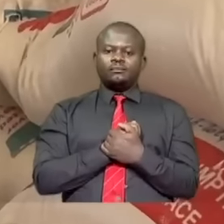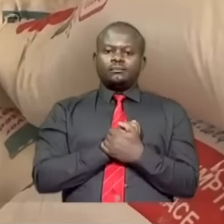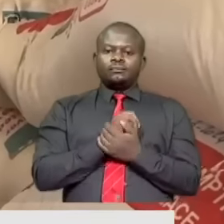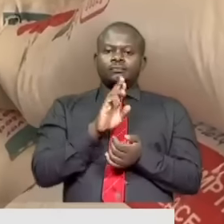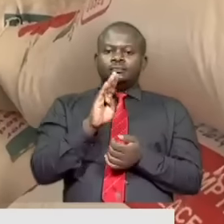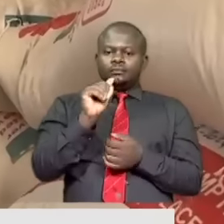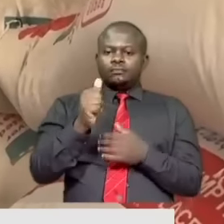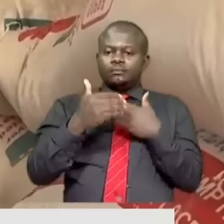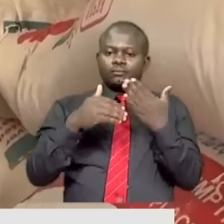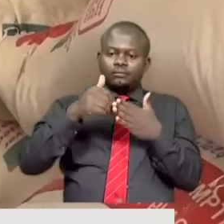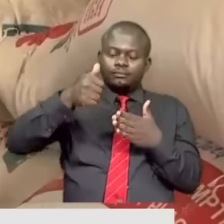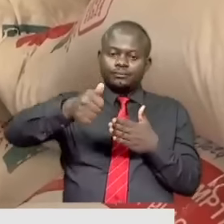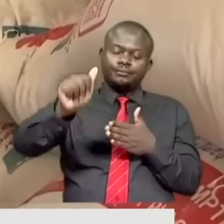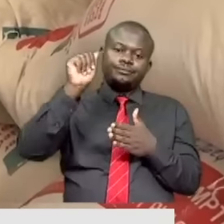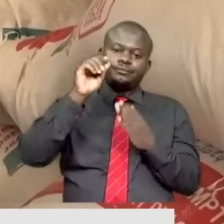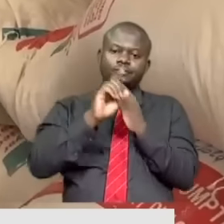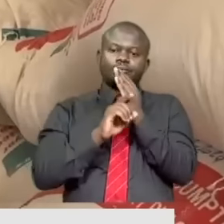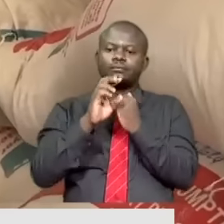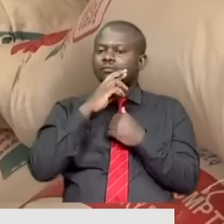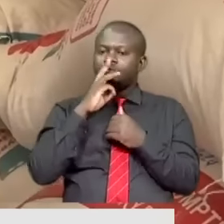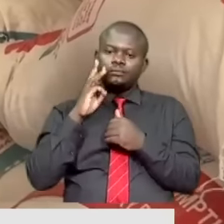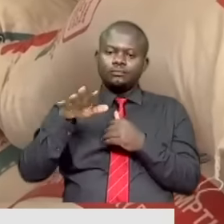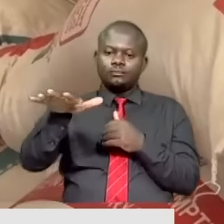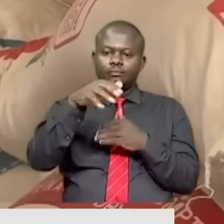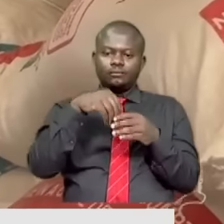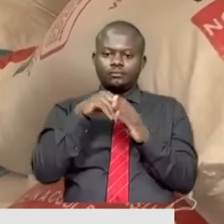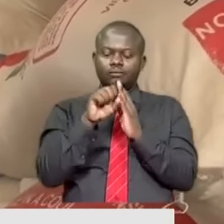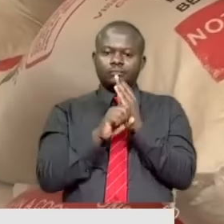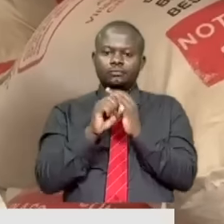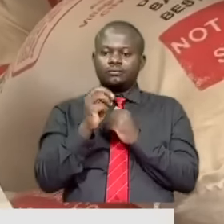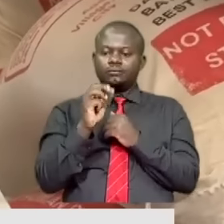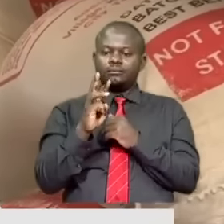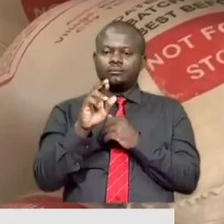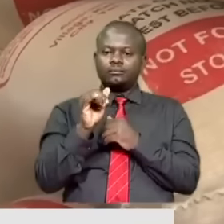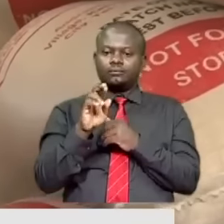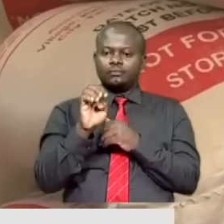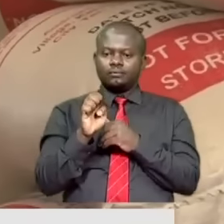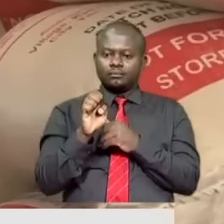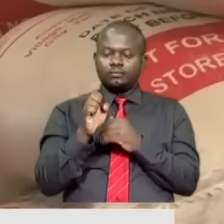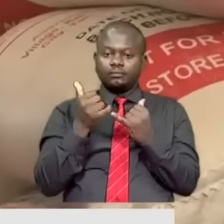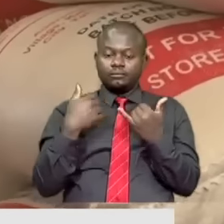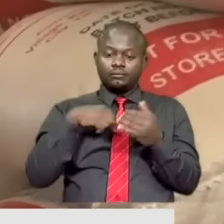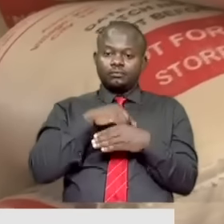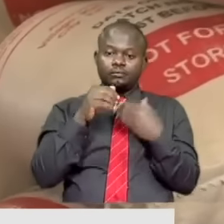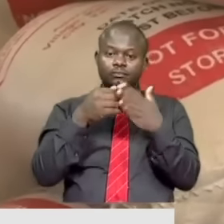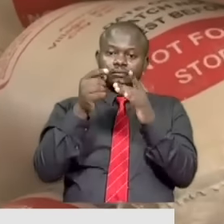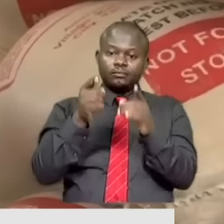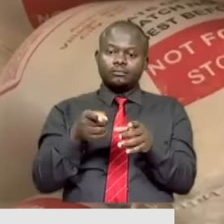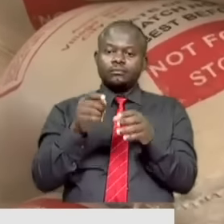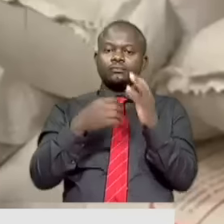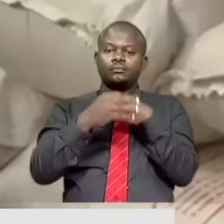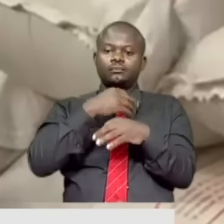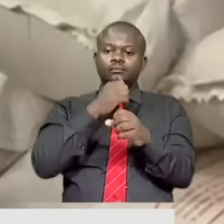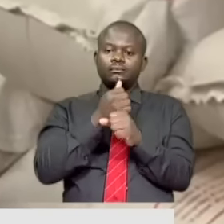Arabie hafi yawe mu karere ka Rwamagana mu murenge wa Murire, ubu niho turi mu ruganda rukora